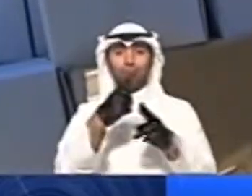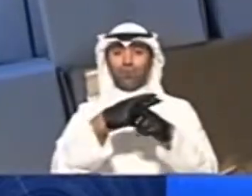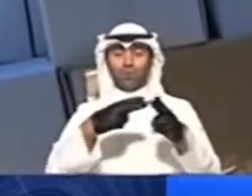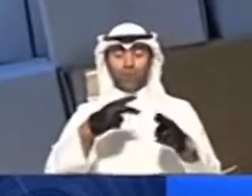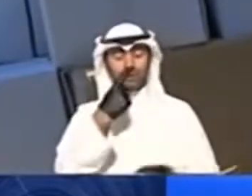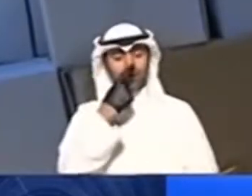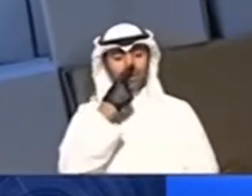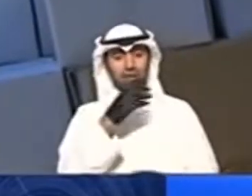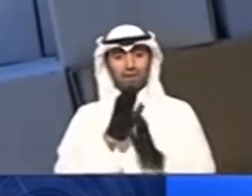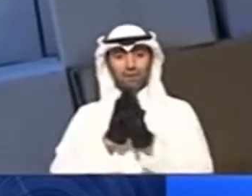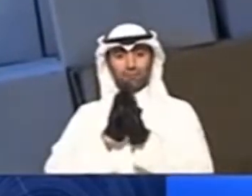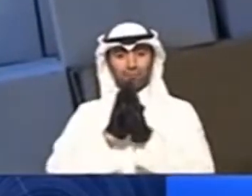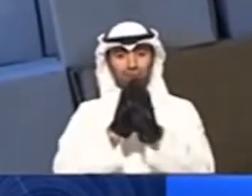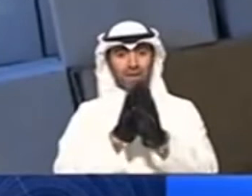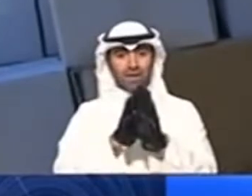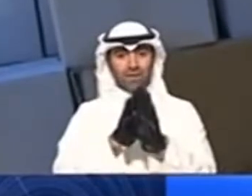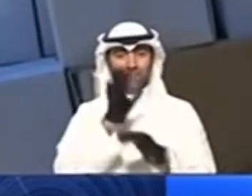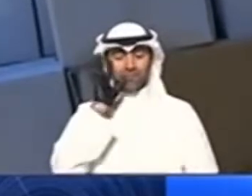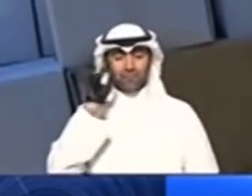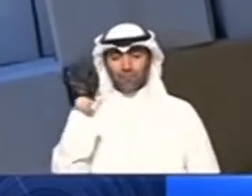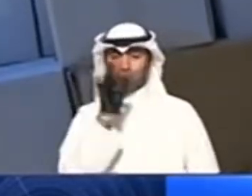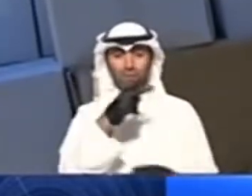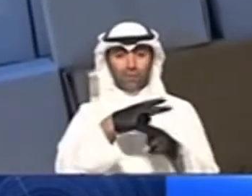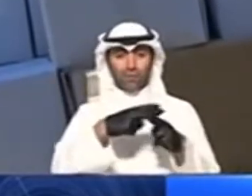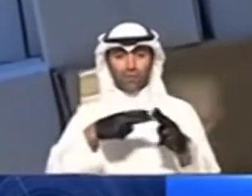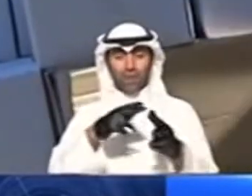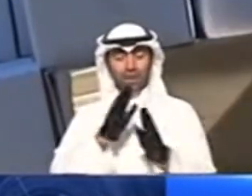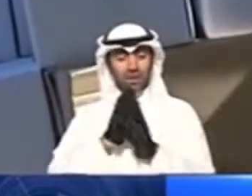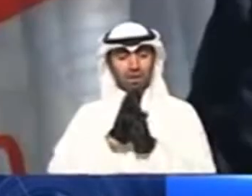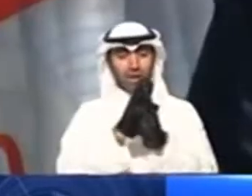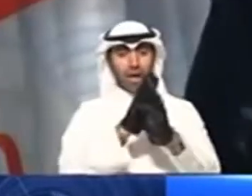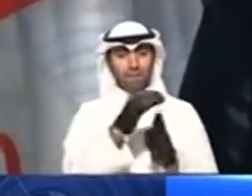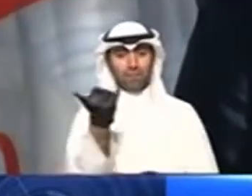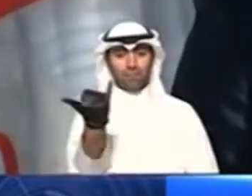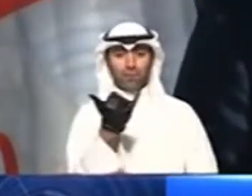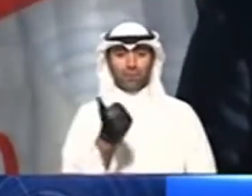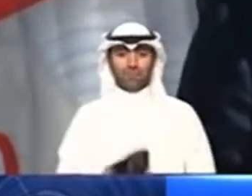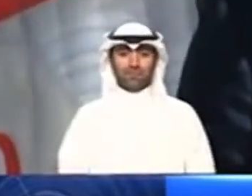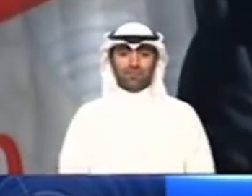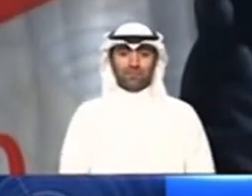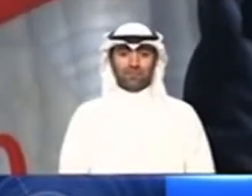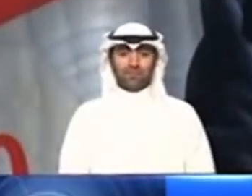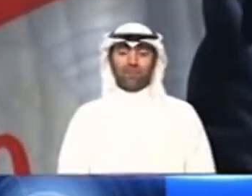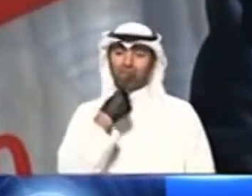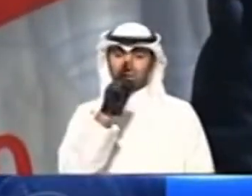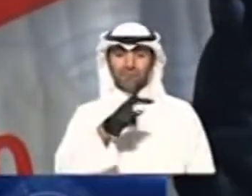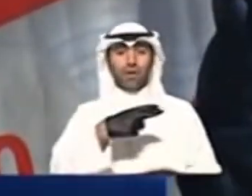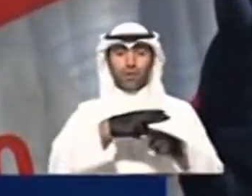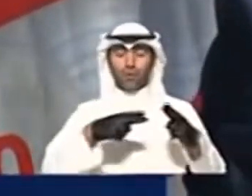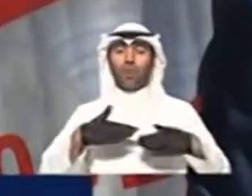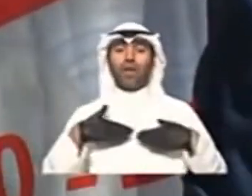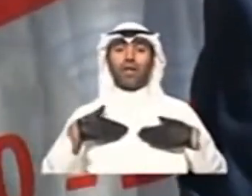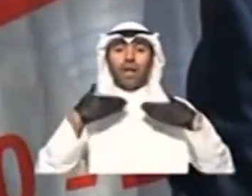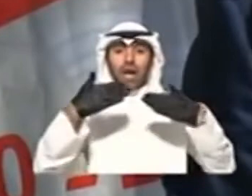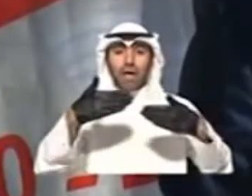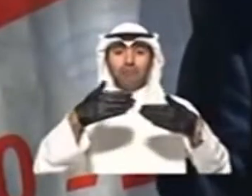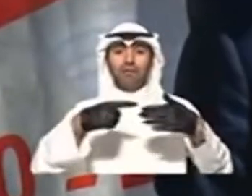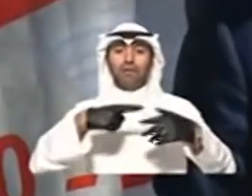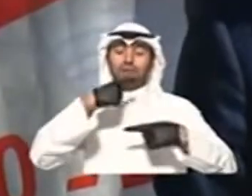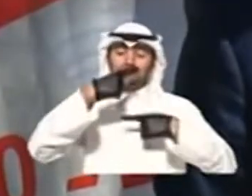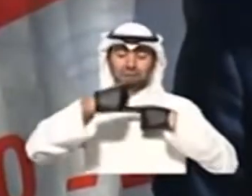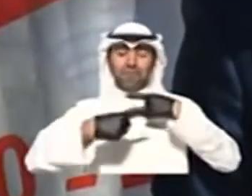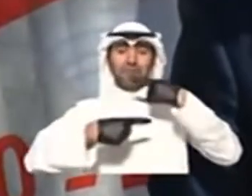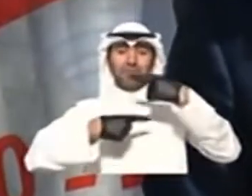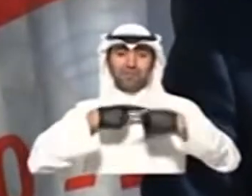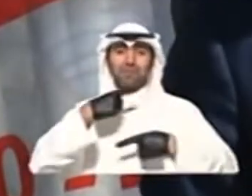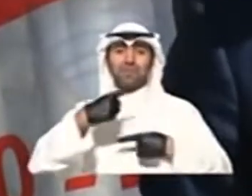وقفة إنسانية لدعمهم وإغاثتهم. نهر خير مستمر ومتواصل لا يعيقه لا